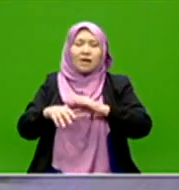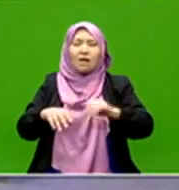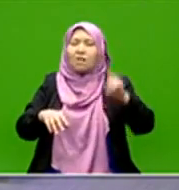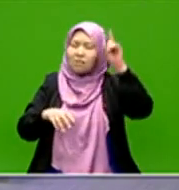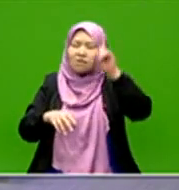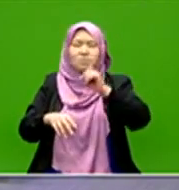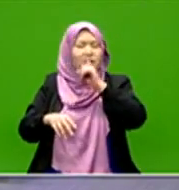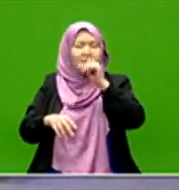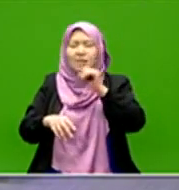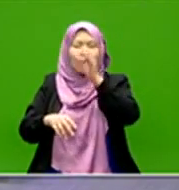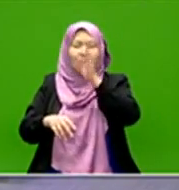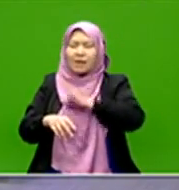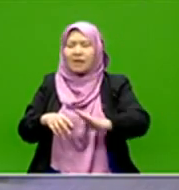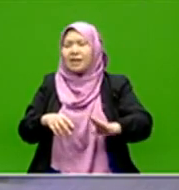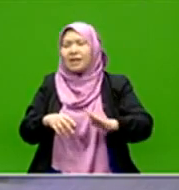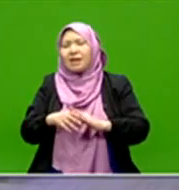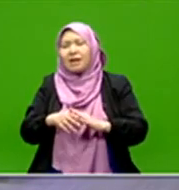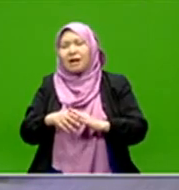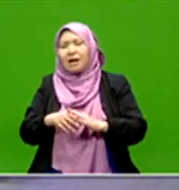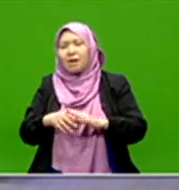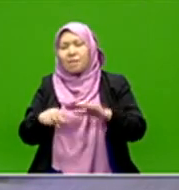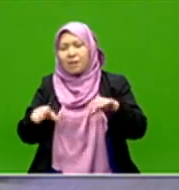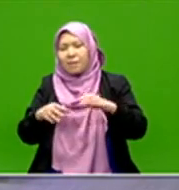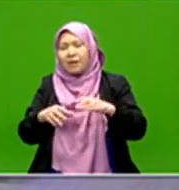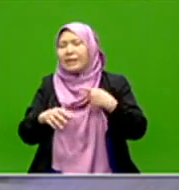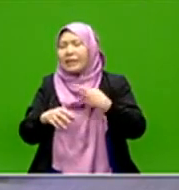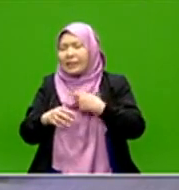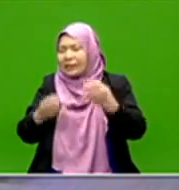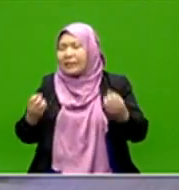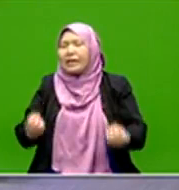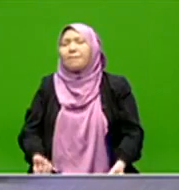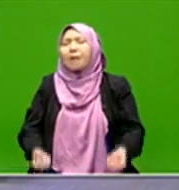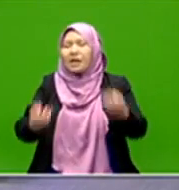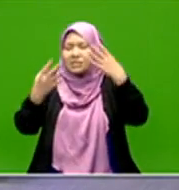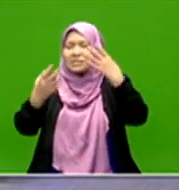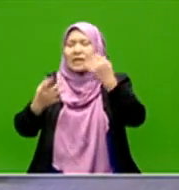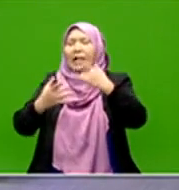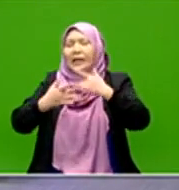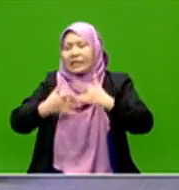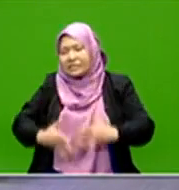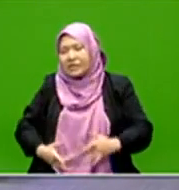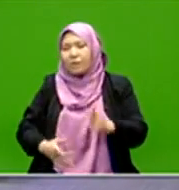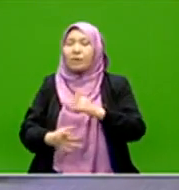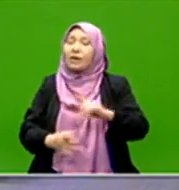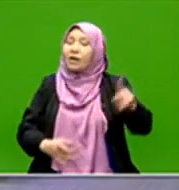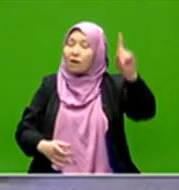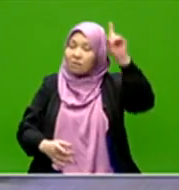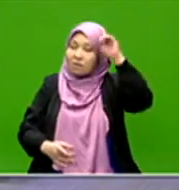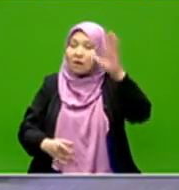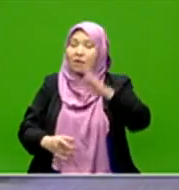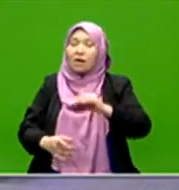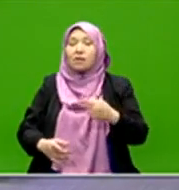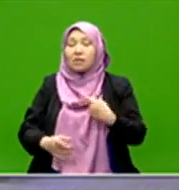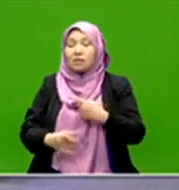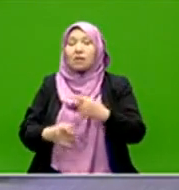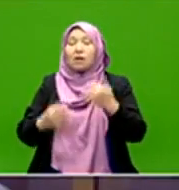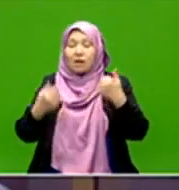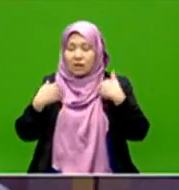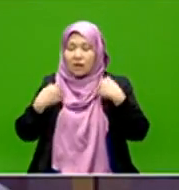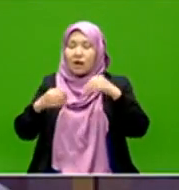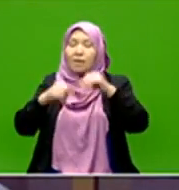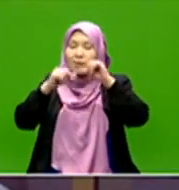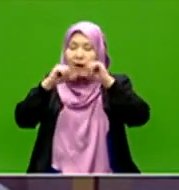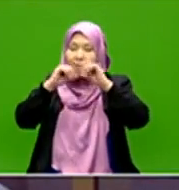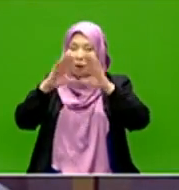mengecewakan kita, ya. Kita je kadang-kadang banyak mengecewakan. Jadi insya-Allah semua yang ada ini dalam tuntunan Allah Subhanahu Taala. Kita